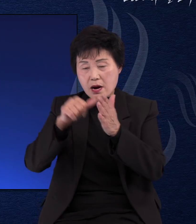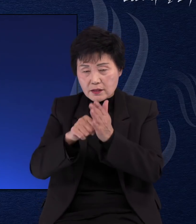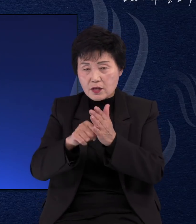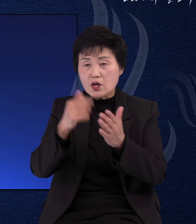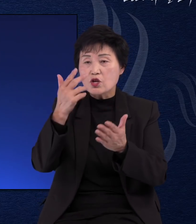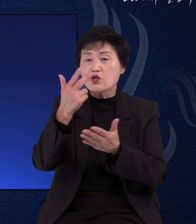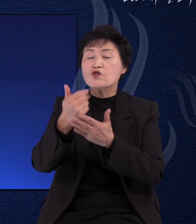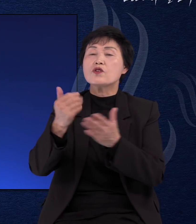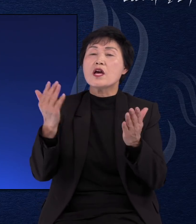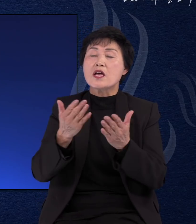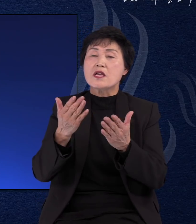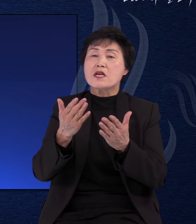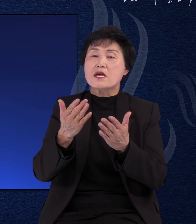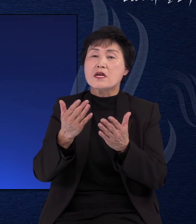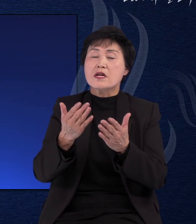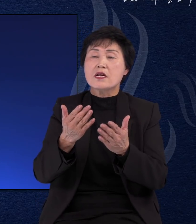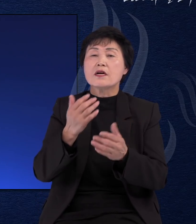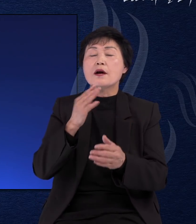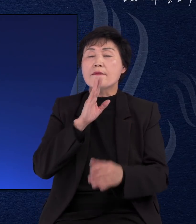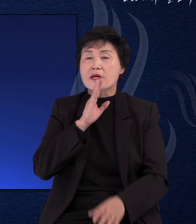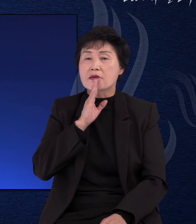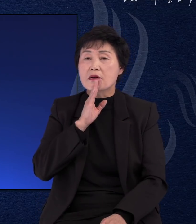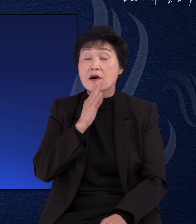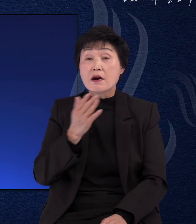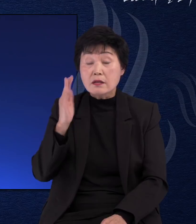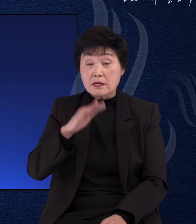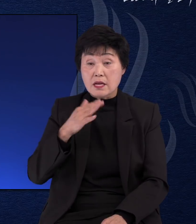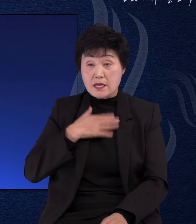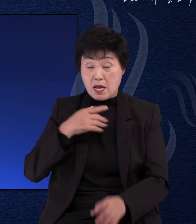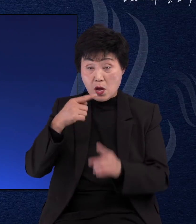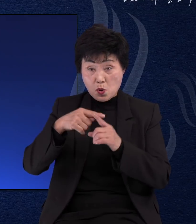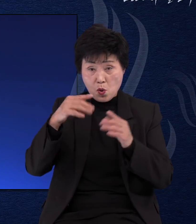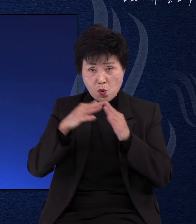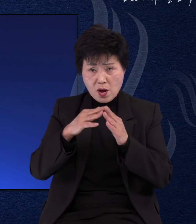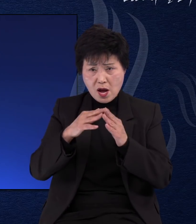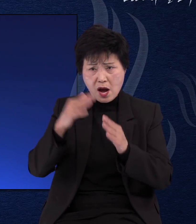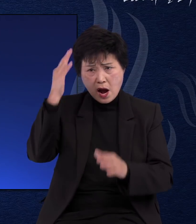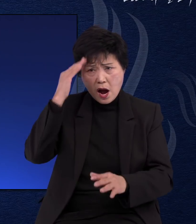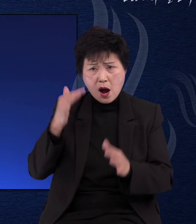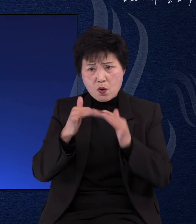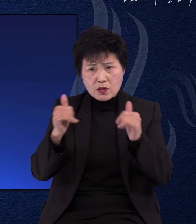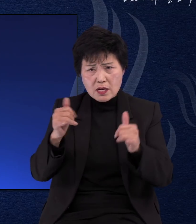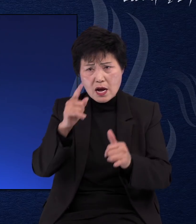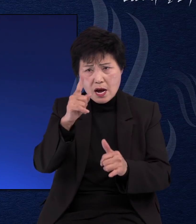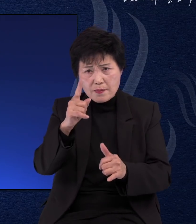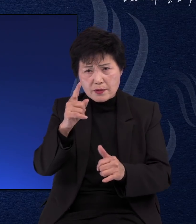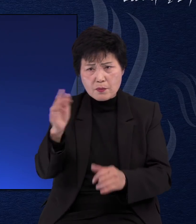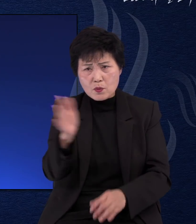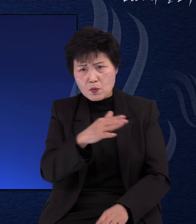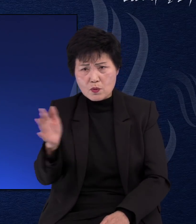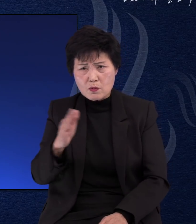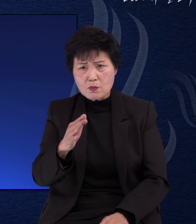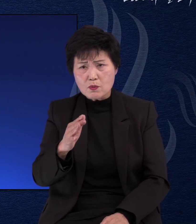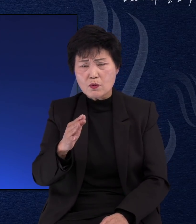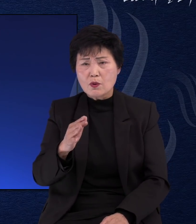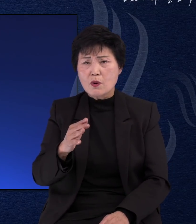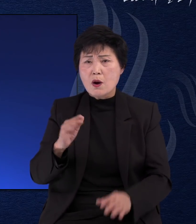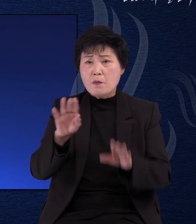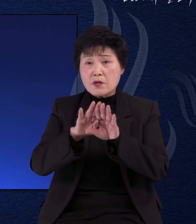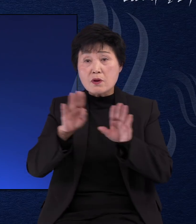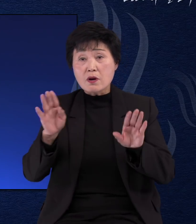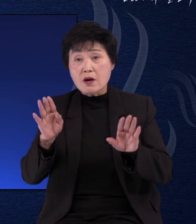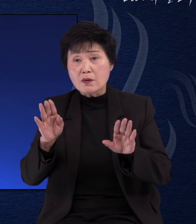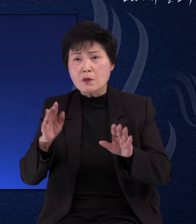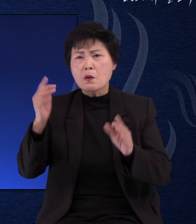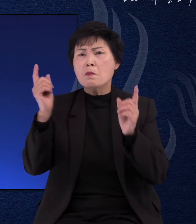그리고 우리 교회처럼 2년 동안 새 가족 없고 한국 사람 살지 않고 문 열고 나가도 하루 종일 한국 사람 못 만나고, 미국 교회